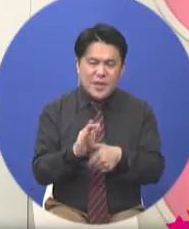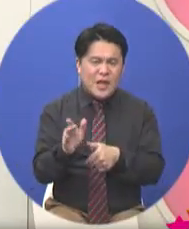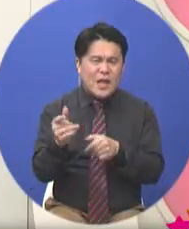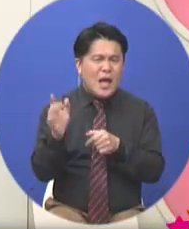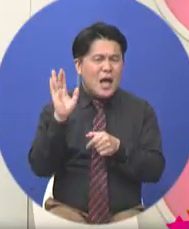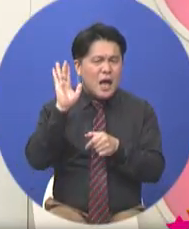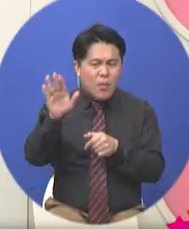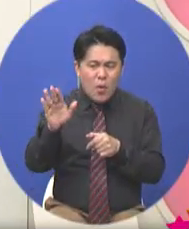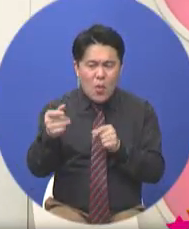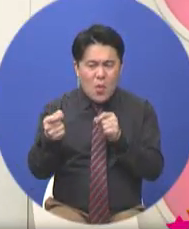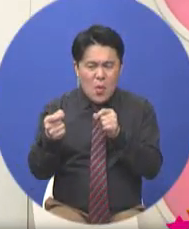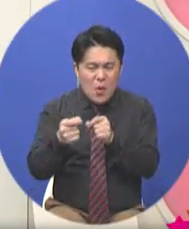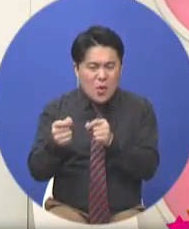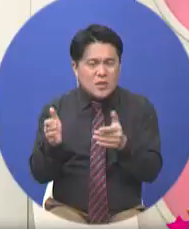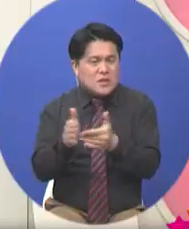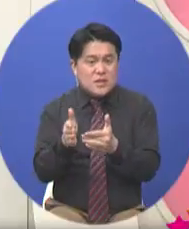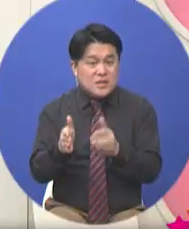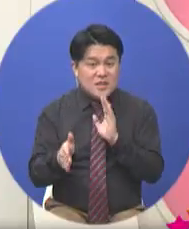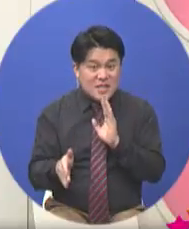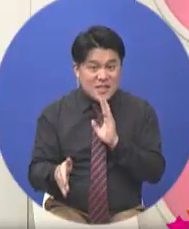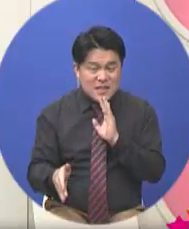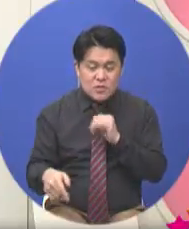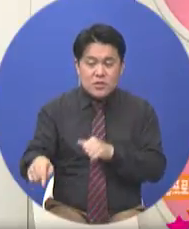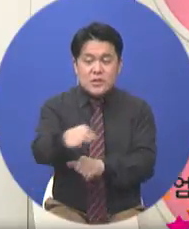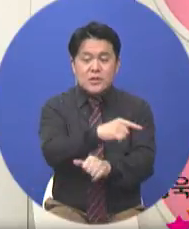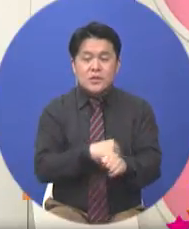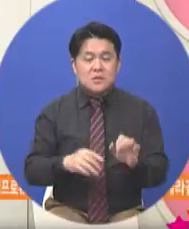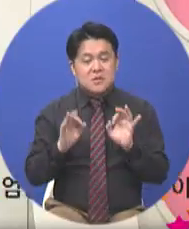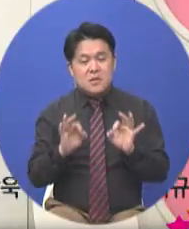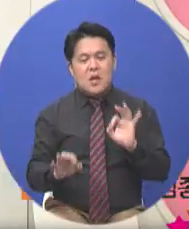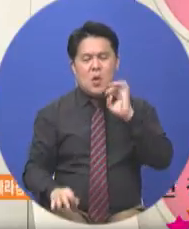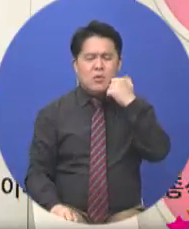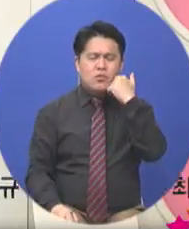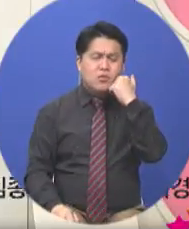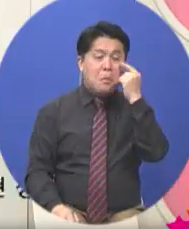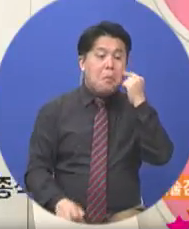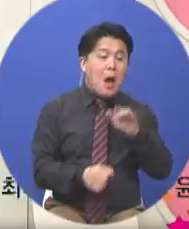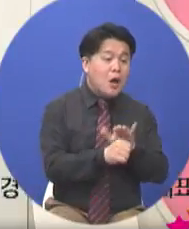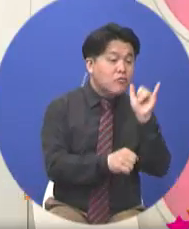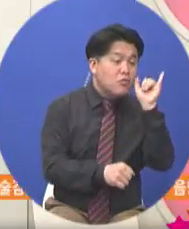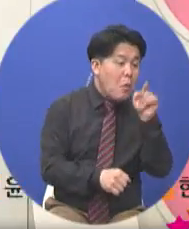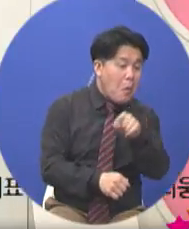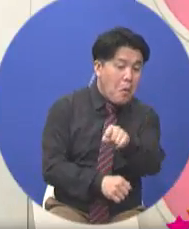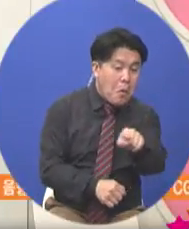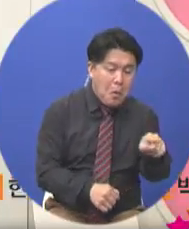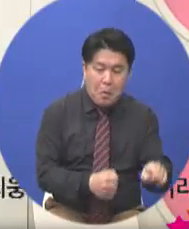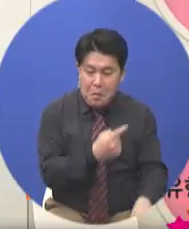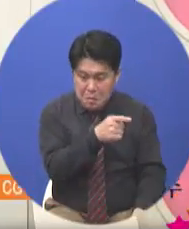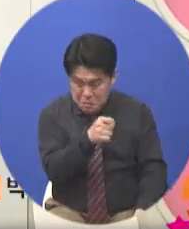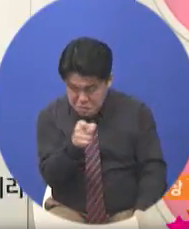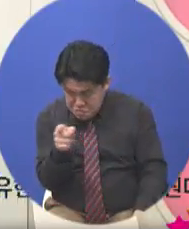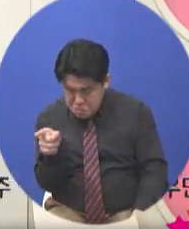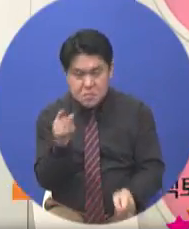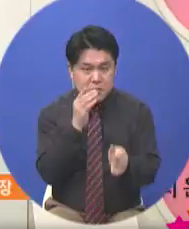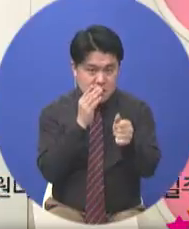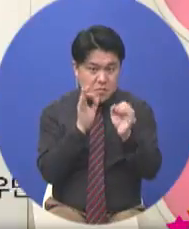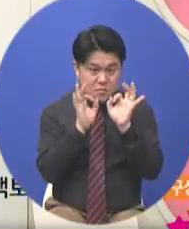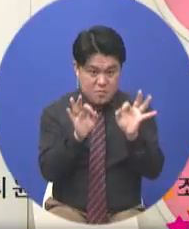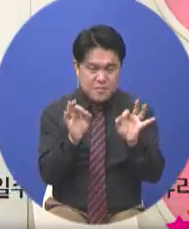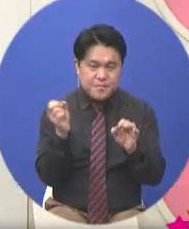안 남았습니다. 네. 내 주위에 불우한 이웃이 어디 있나